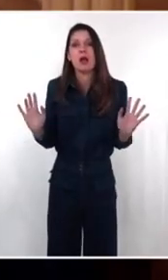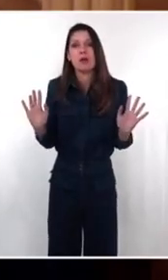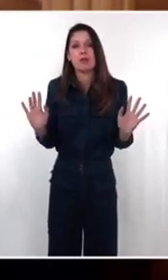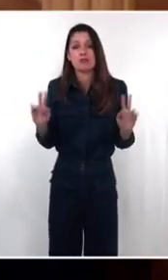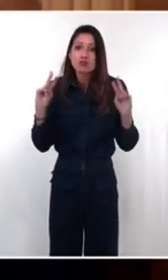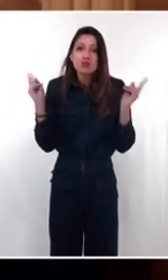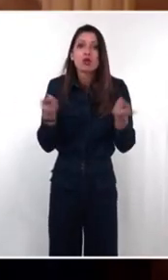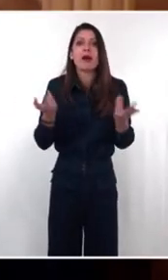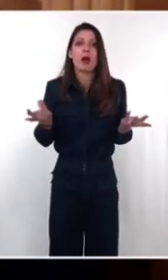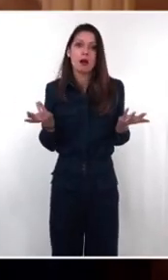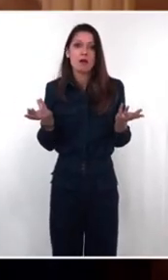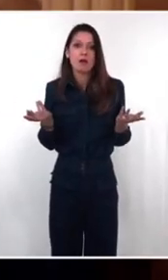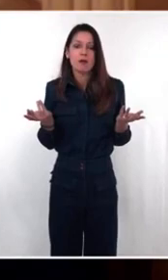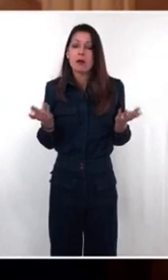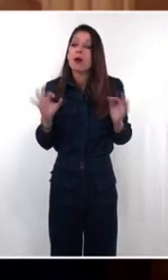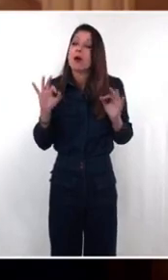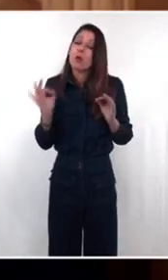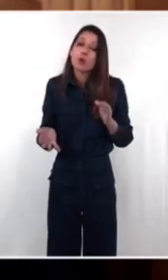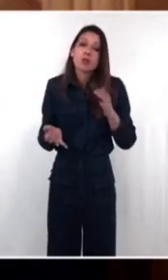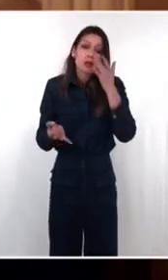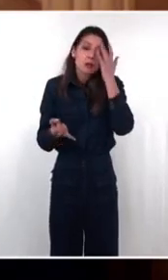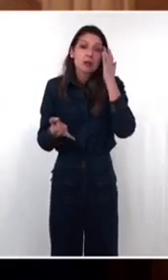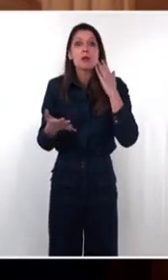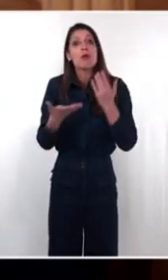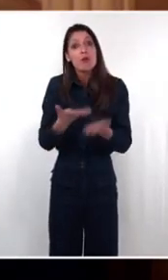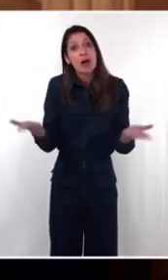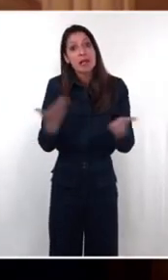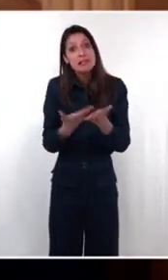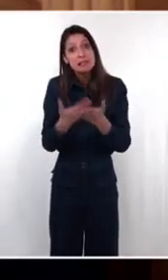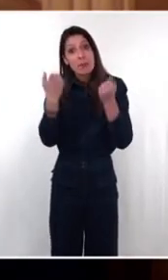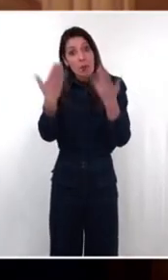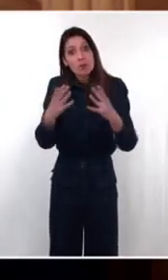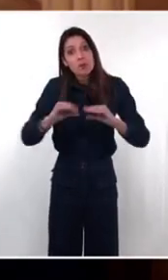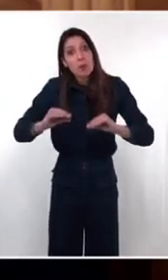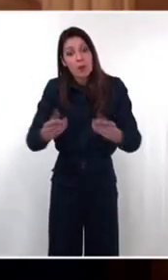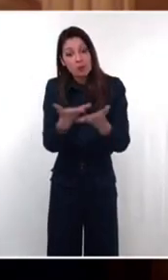comme l'indique ma collègue Géraldine Amouroux devant moi. Voilà des propositions